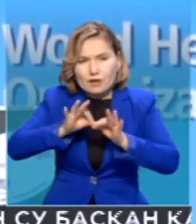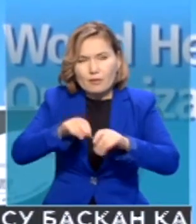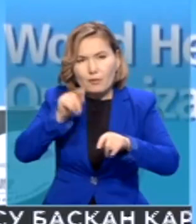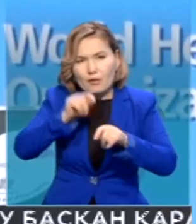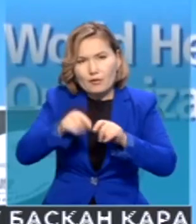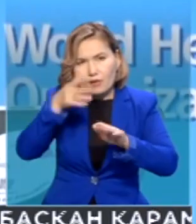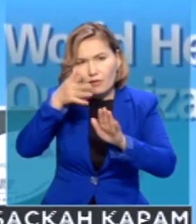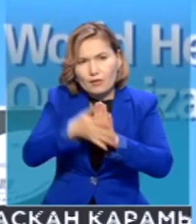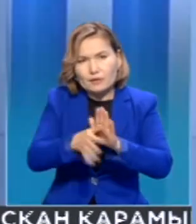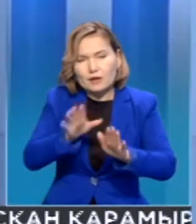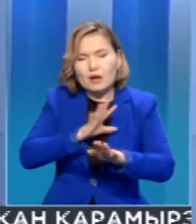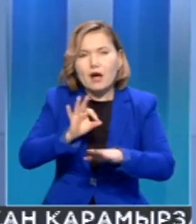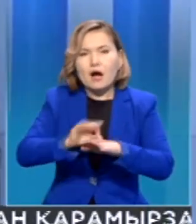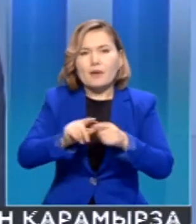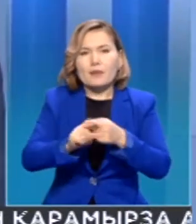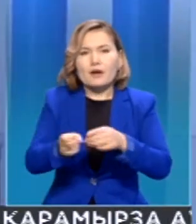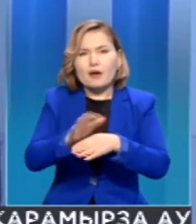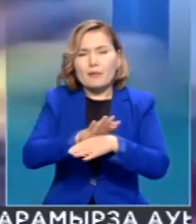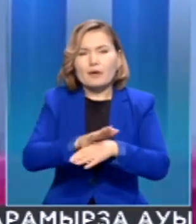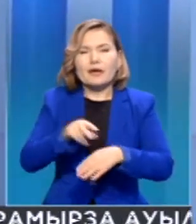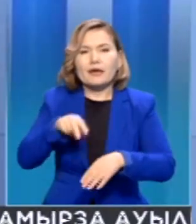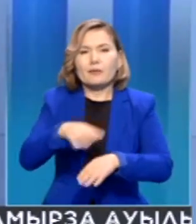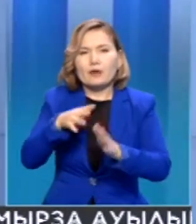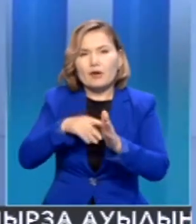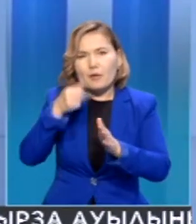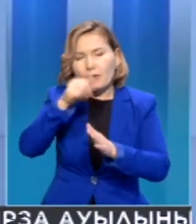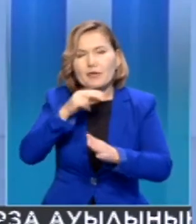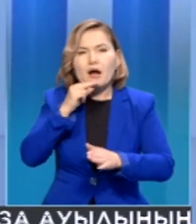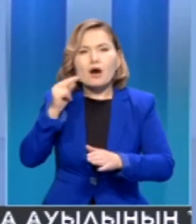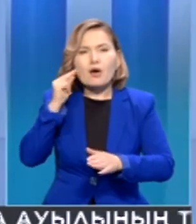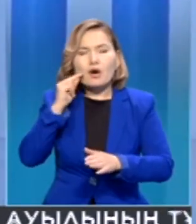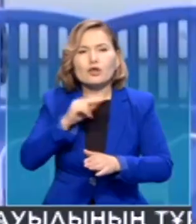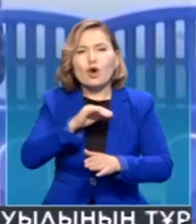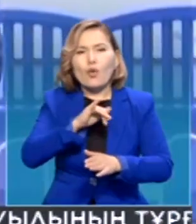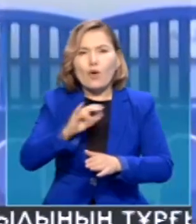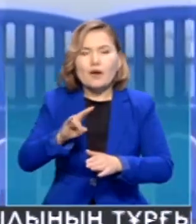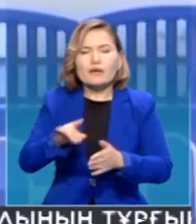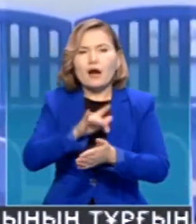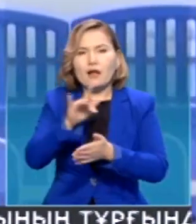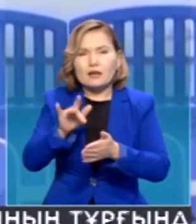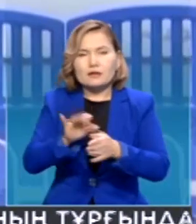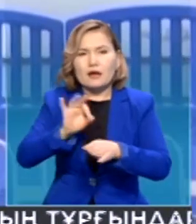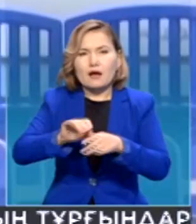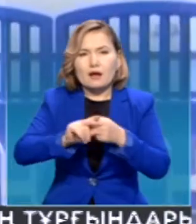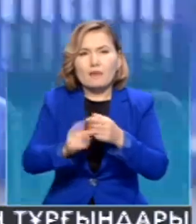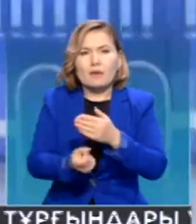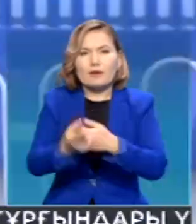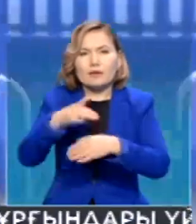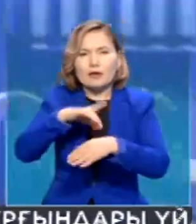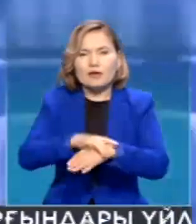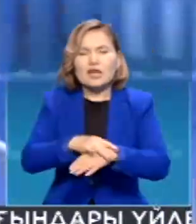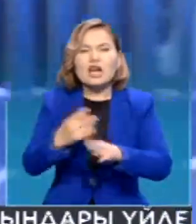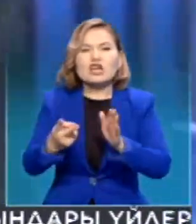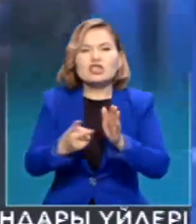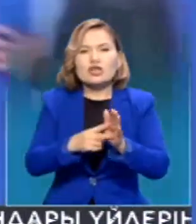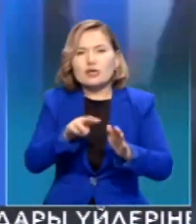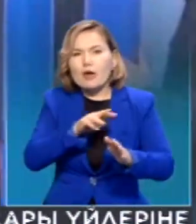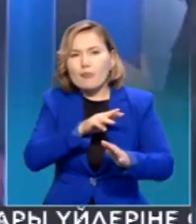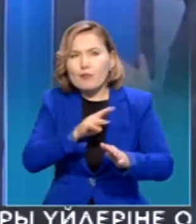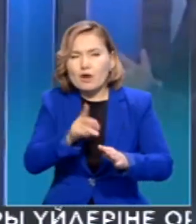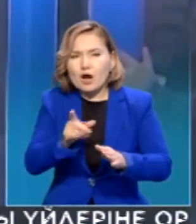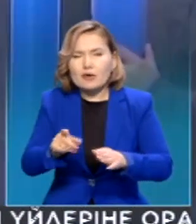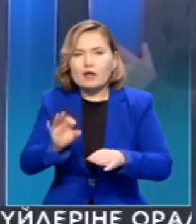жатқанын мәлімдеді. Коронавирус алғаш рет 2019 жылы Қытайдың Ухань қаласынан табылды. Сол уақыт тан бере 7 миллионға жуық